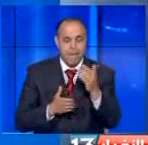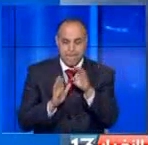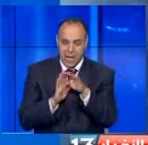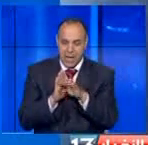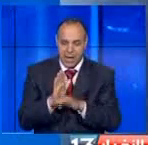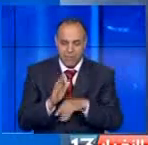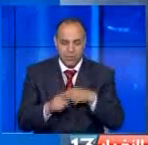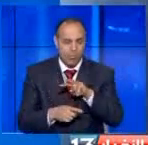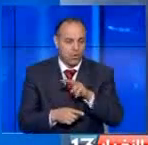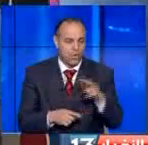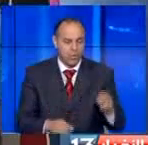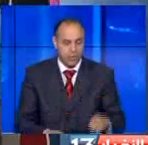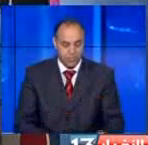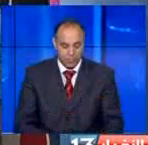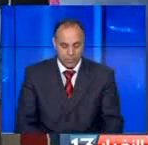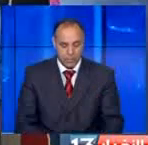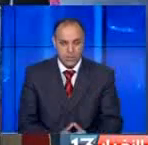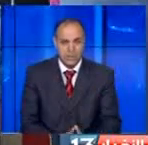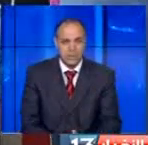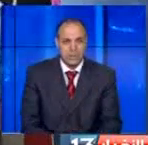فقراتها المتنوعة.